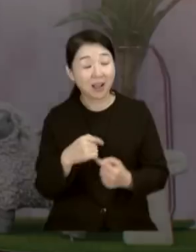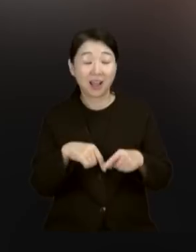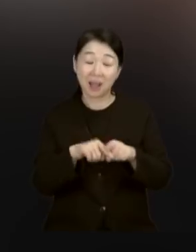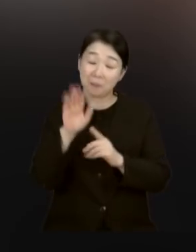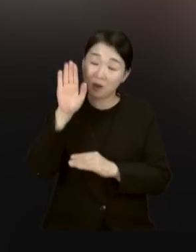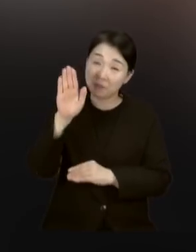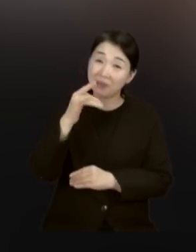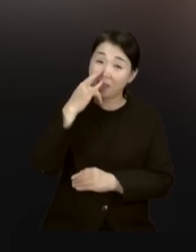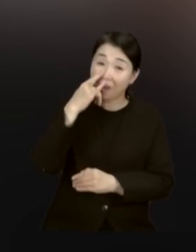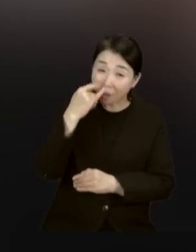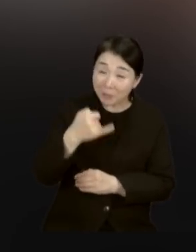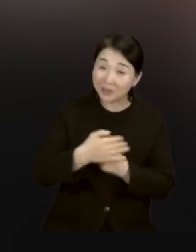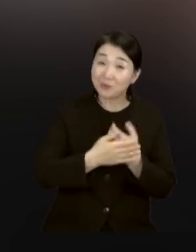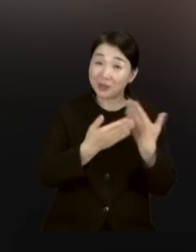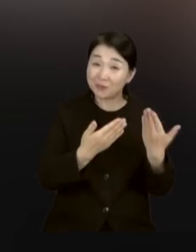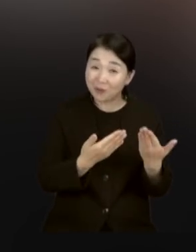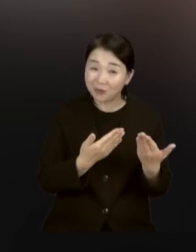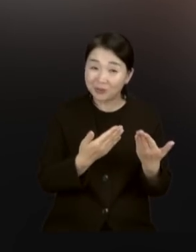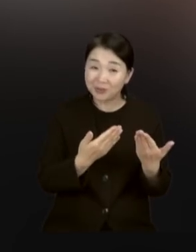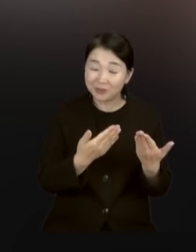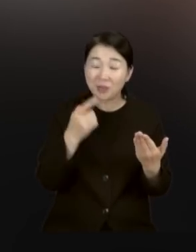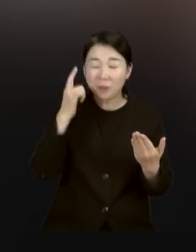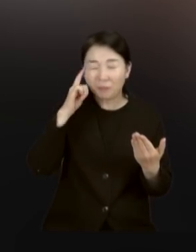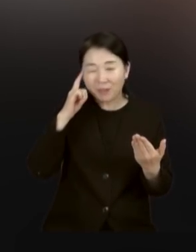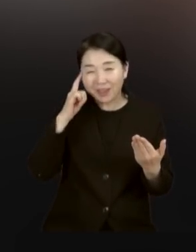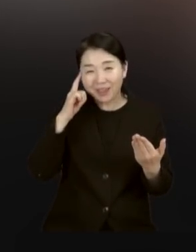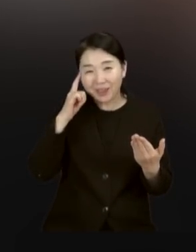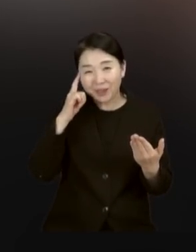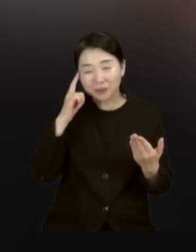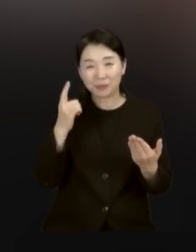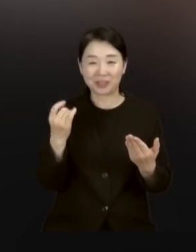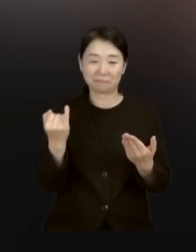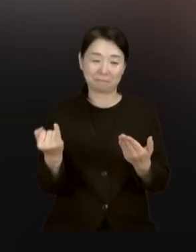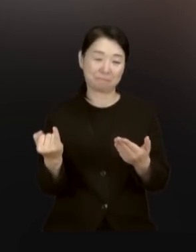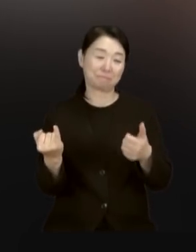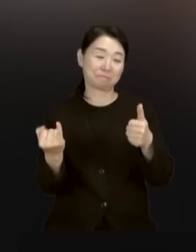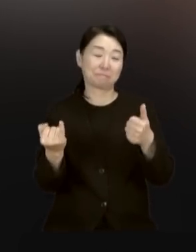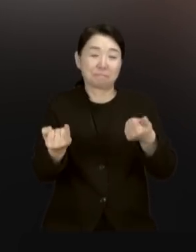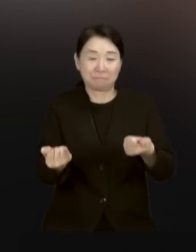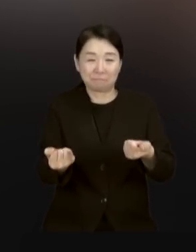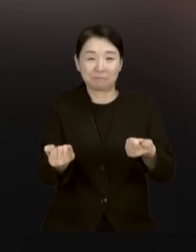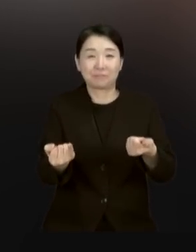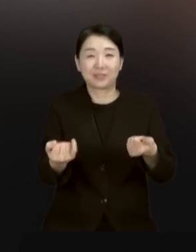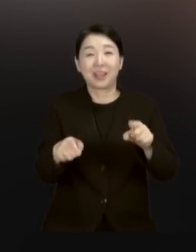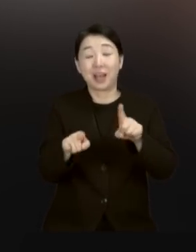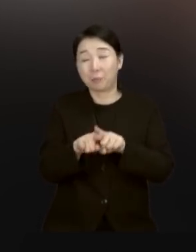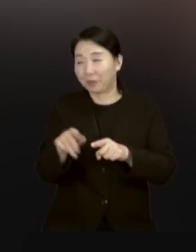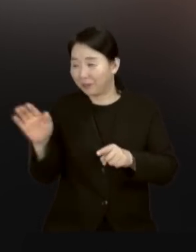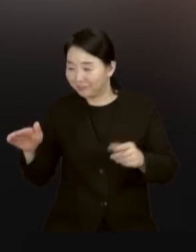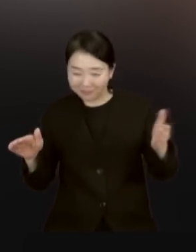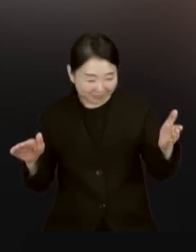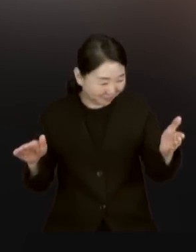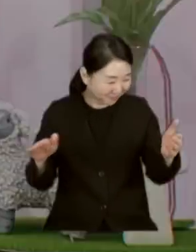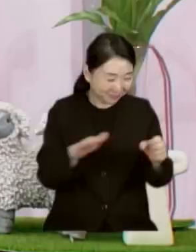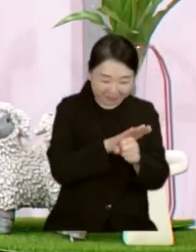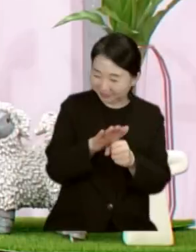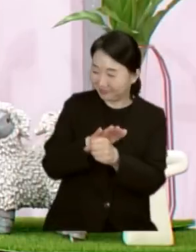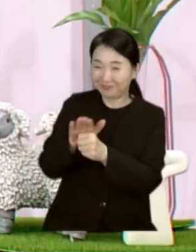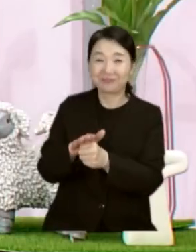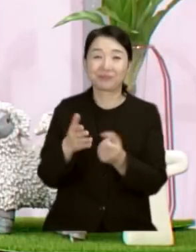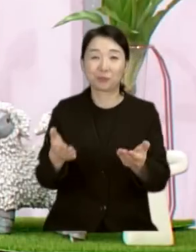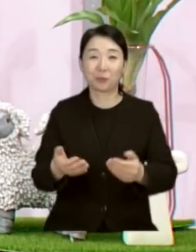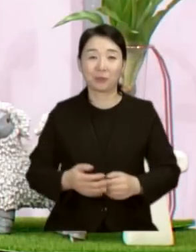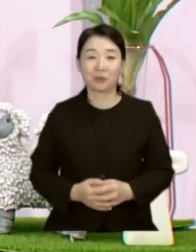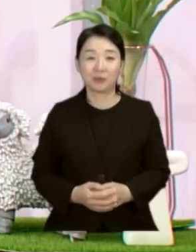막 앞으로 엄마 어떻게 해줄 거지? 하면서 양쪽 이제 서윤이 우경이 왔다 갔다 하면서 지금도 잘 때 그렇게 예뻐해주고